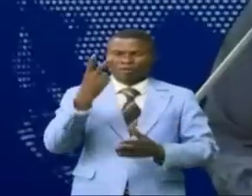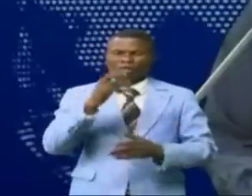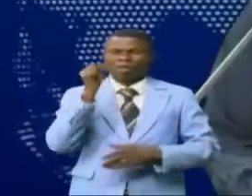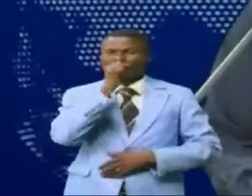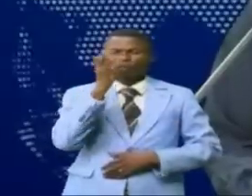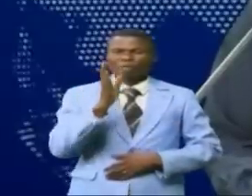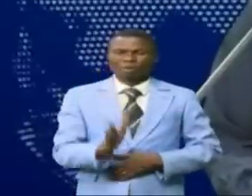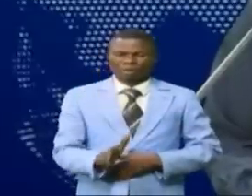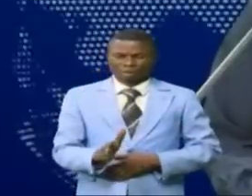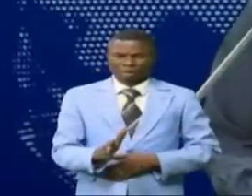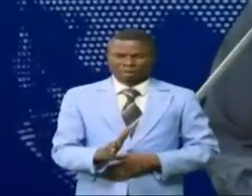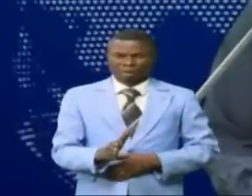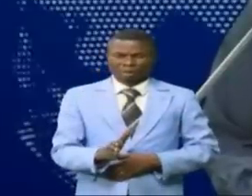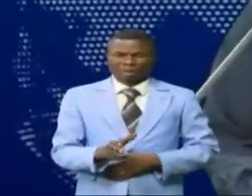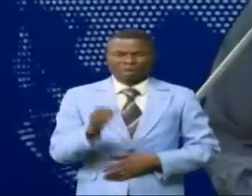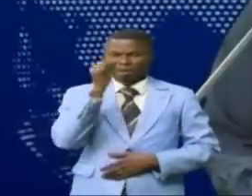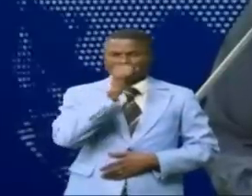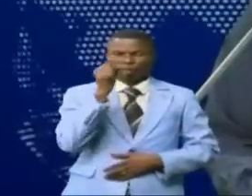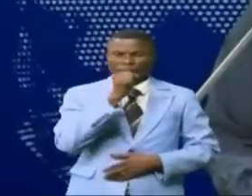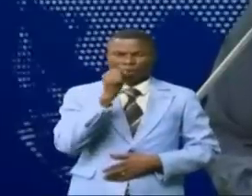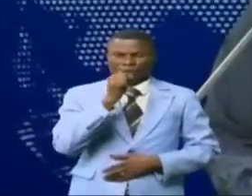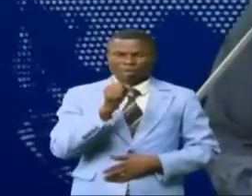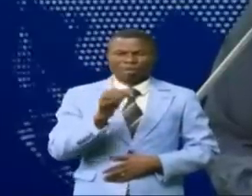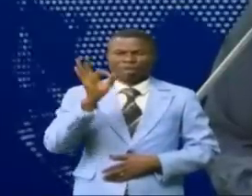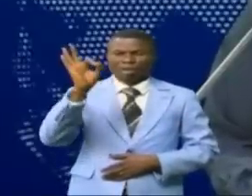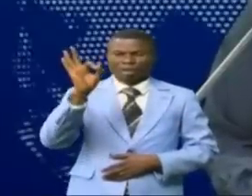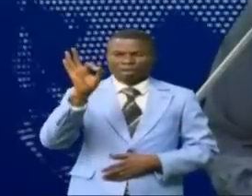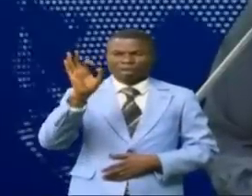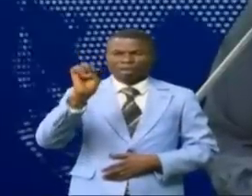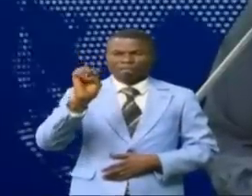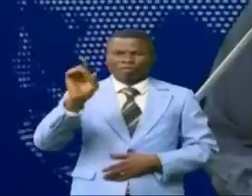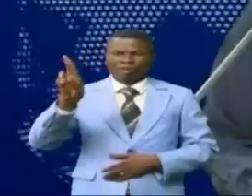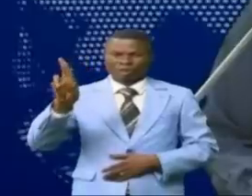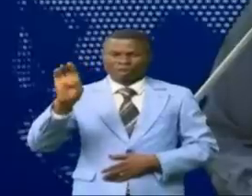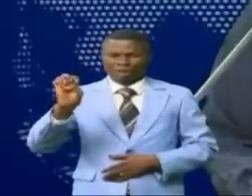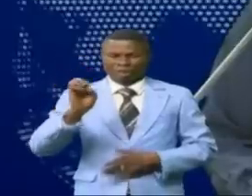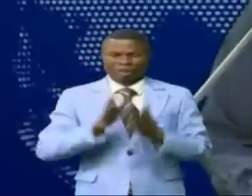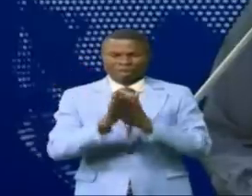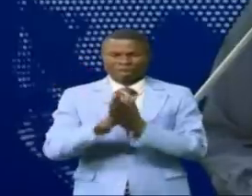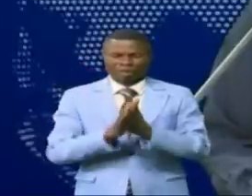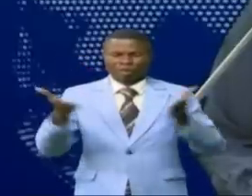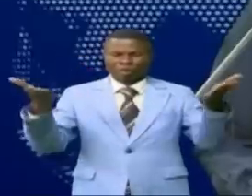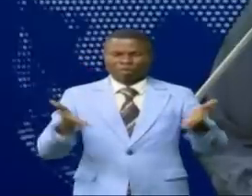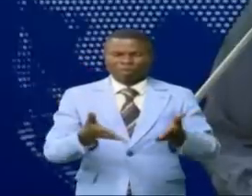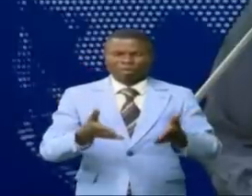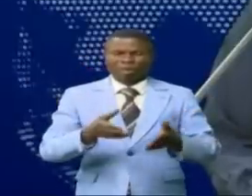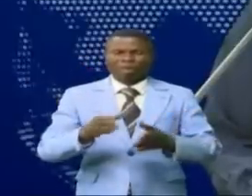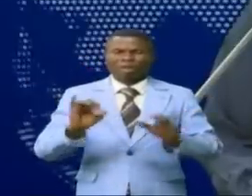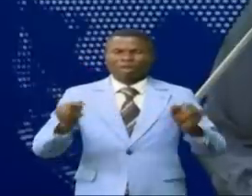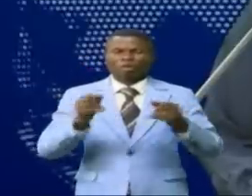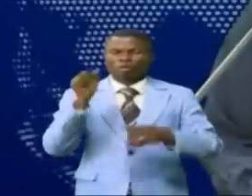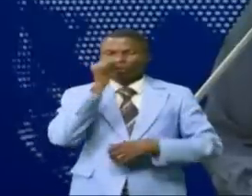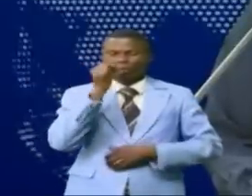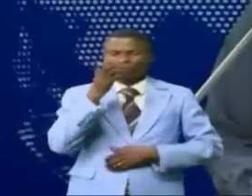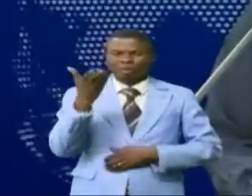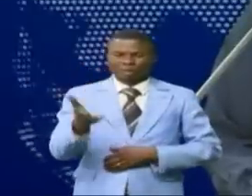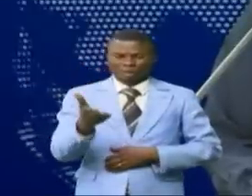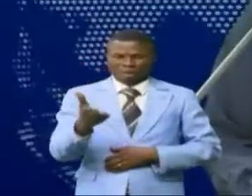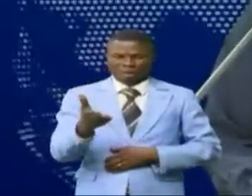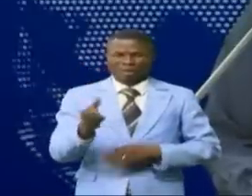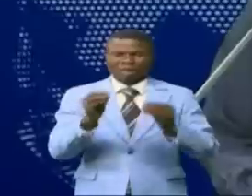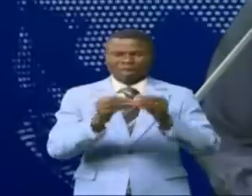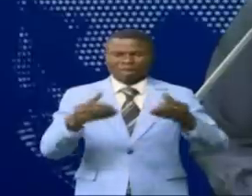artistes. L'artiste Ferregola qui a souhaité rehausser de sa présence à